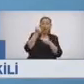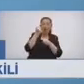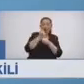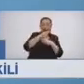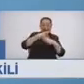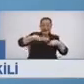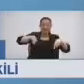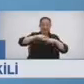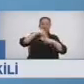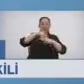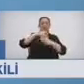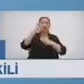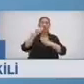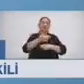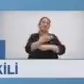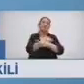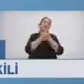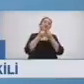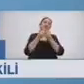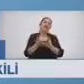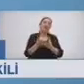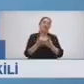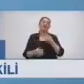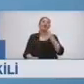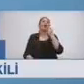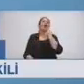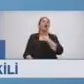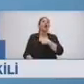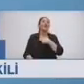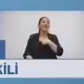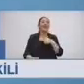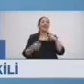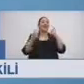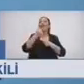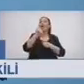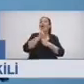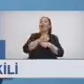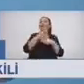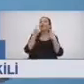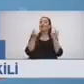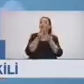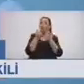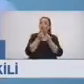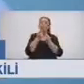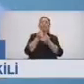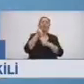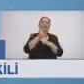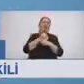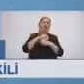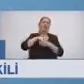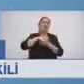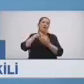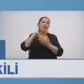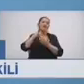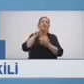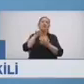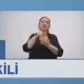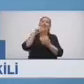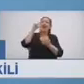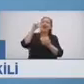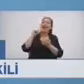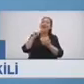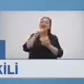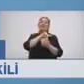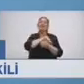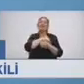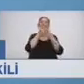kalarak hizmet sunmaktır. Özellikle yerel yönetimlerde görev alanların buna azami ölçüde de